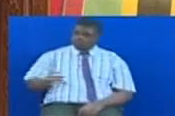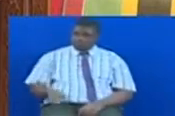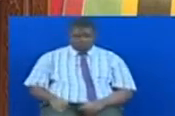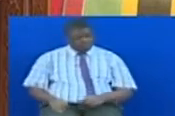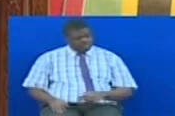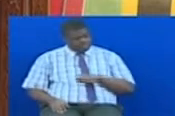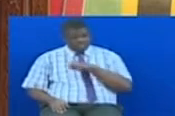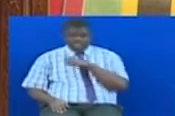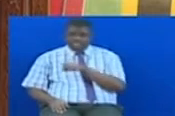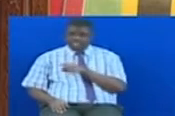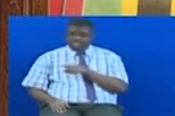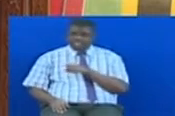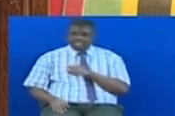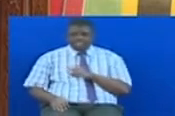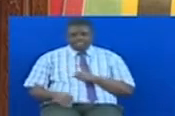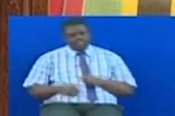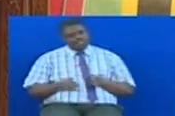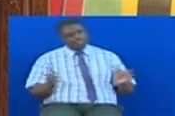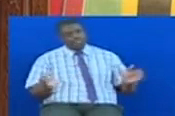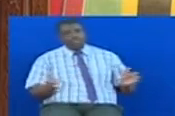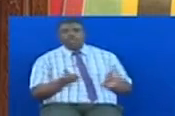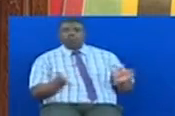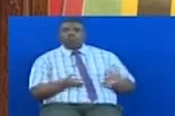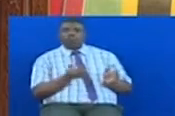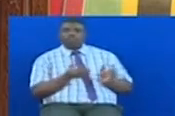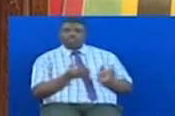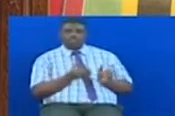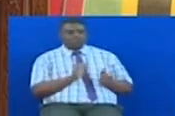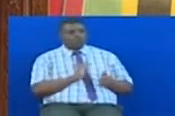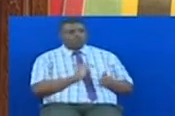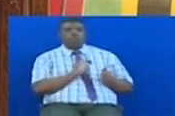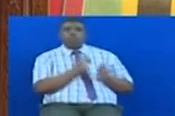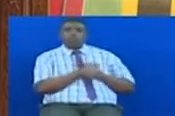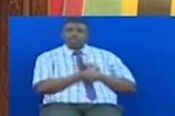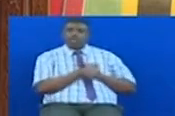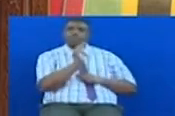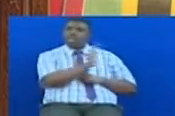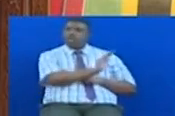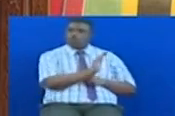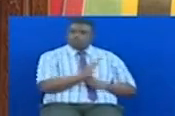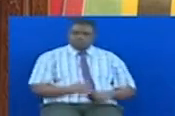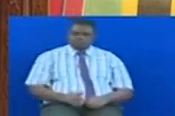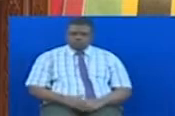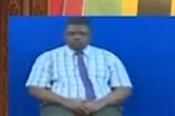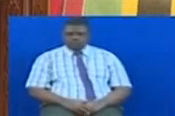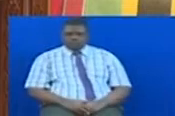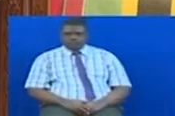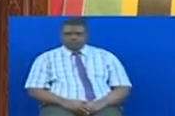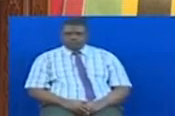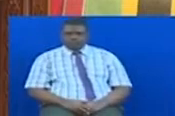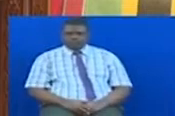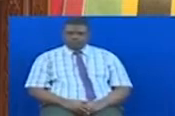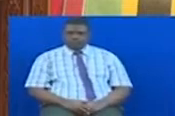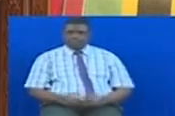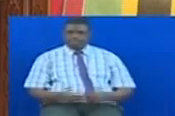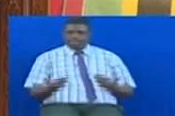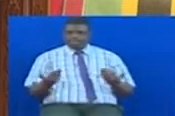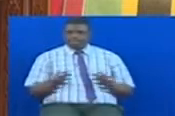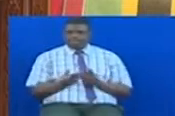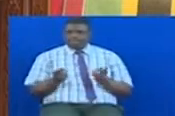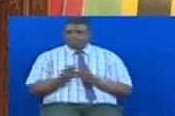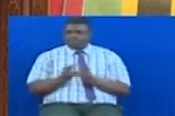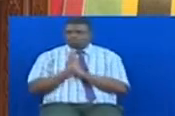hiyo nitaenda kuitunza kwa niaba yao na sitawaaibisha. Lakini nikushukuru